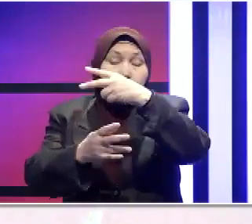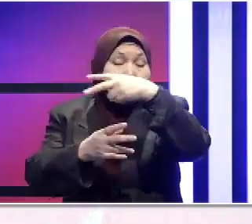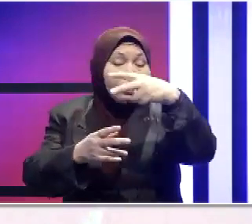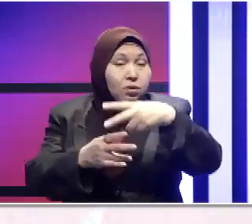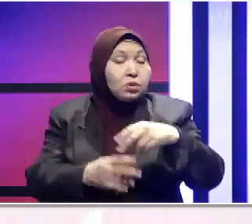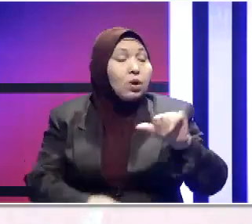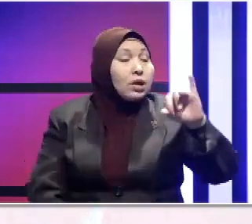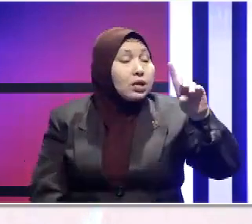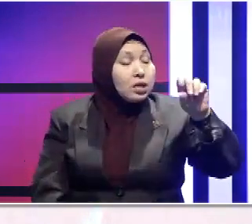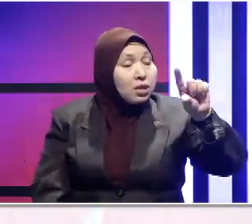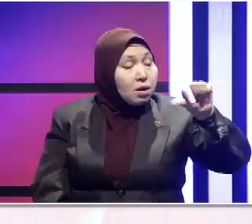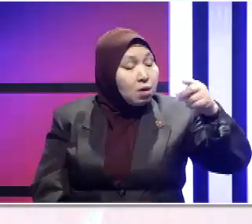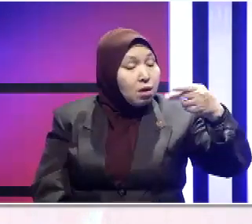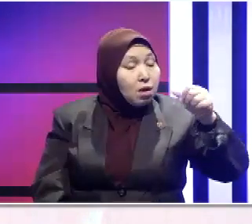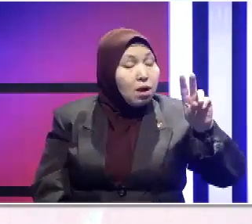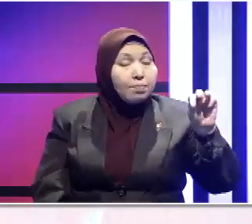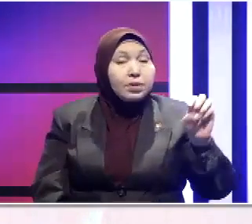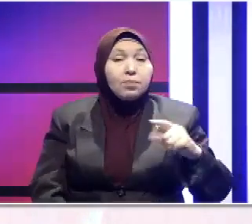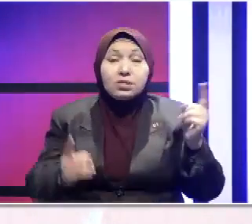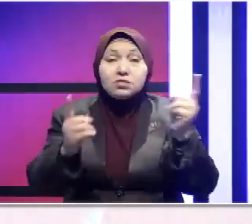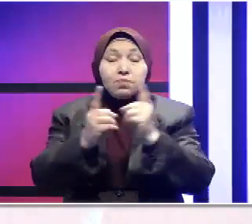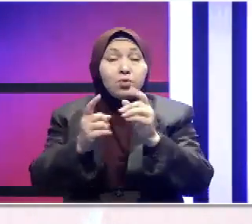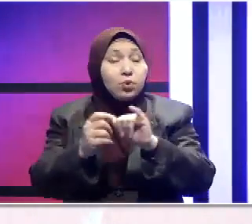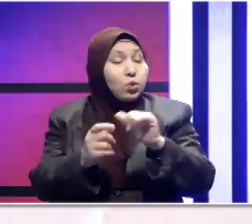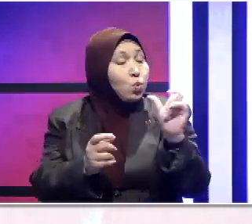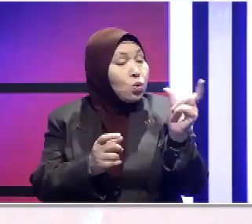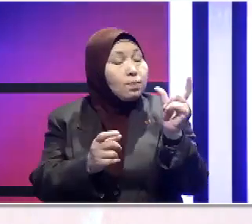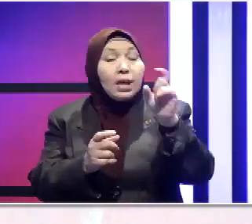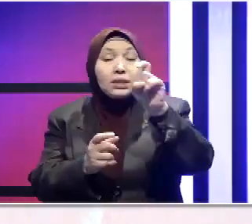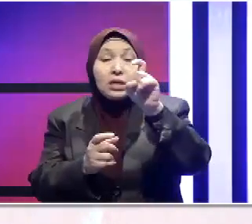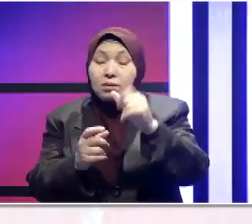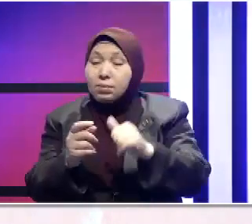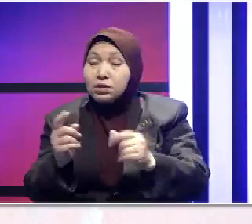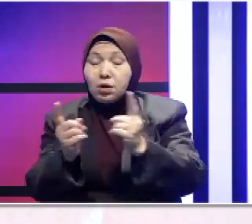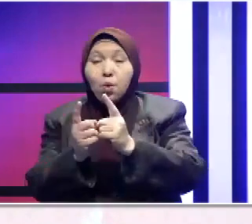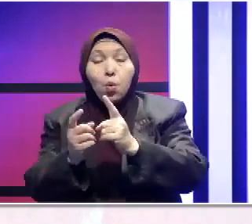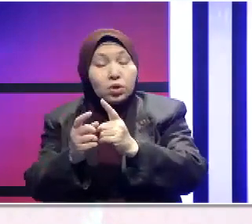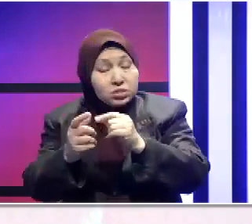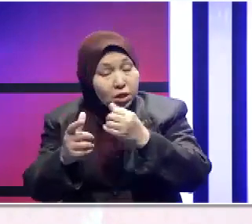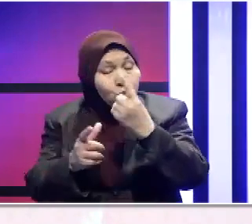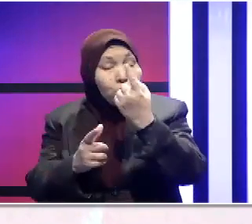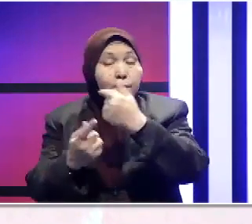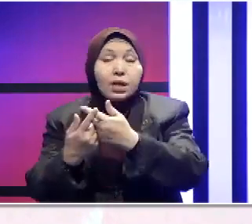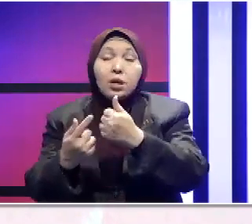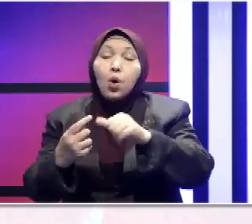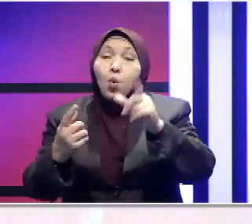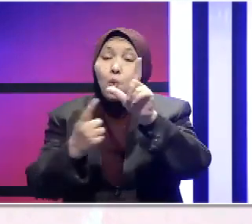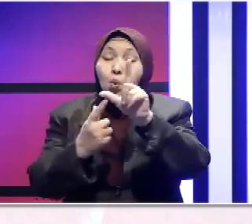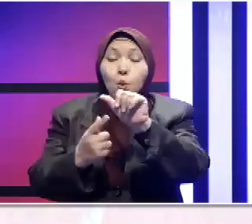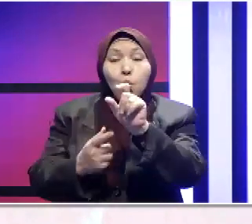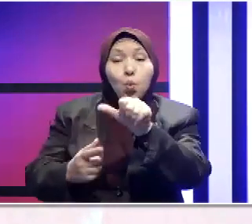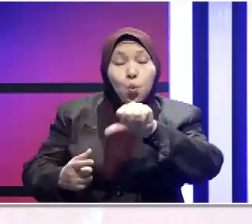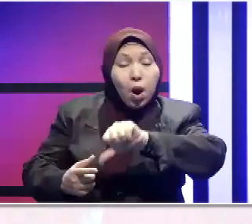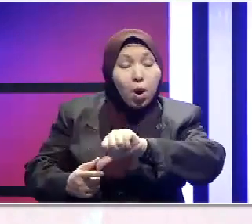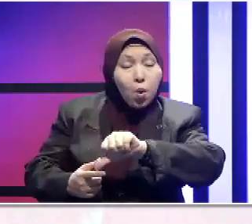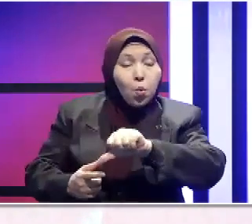Bighunnah yaitu nun mati dan tanwin berjumpa dengan salah satu daripada huruf wow makan aufio